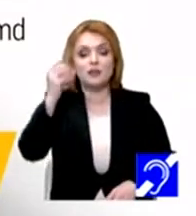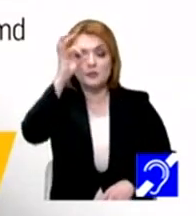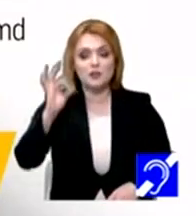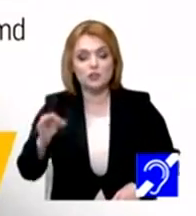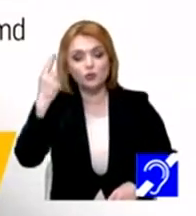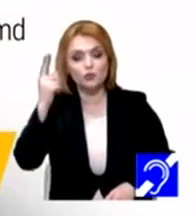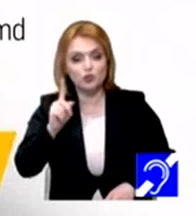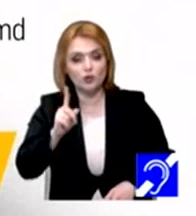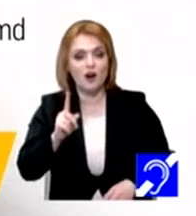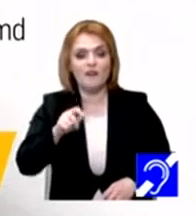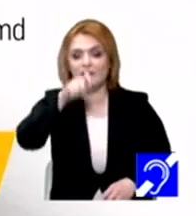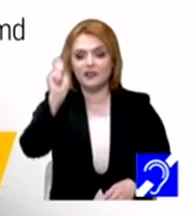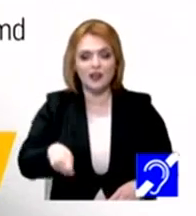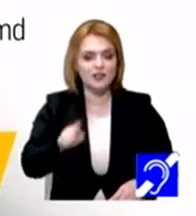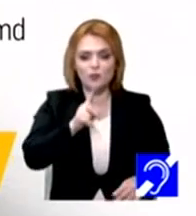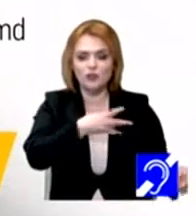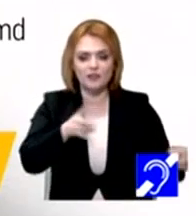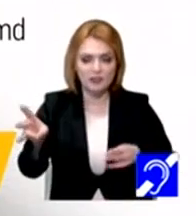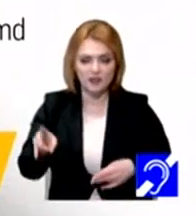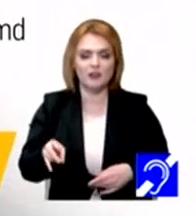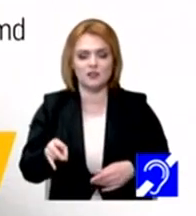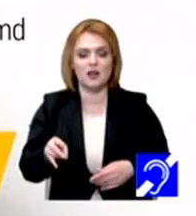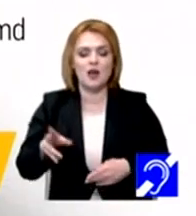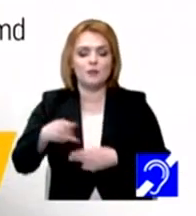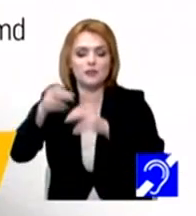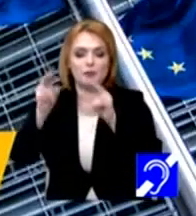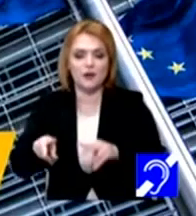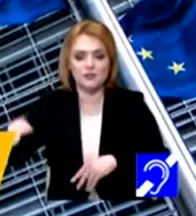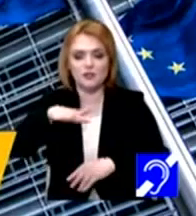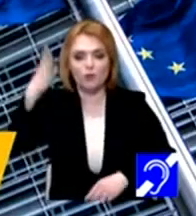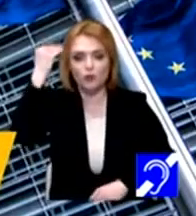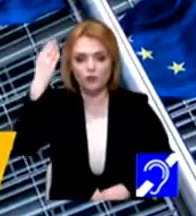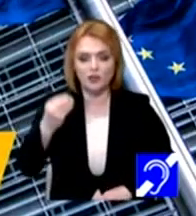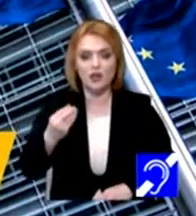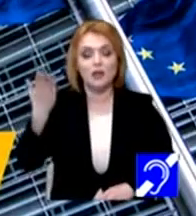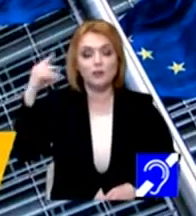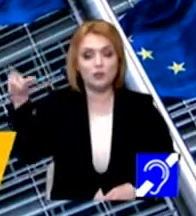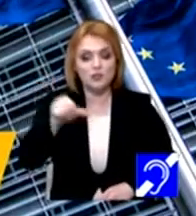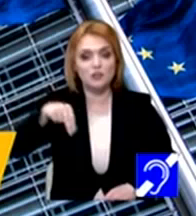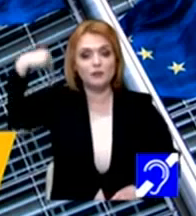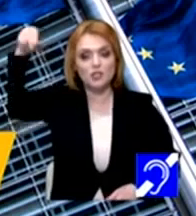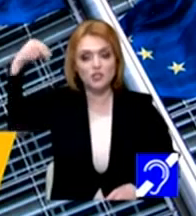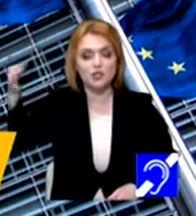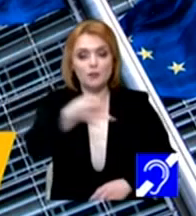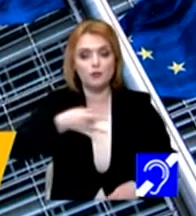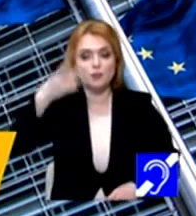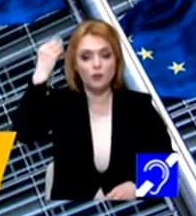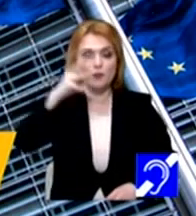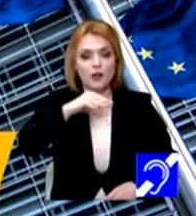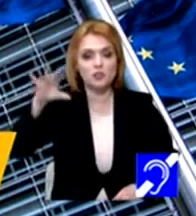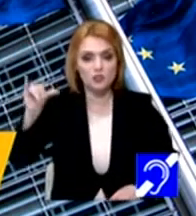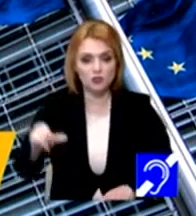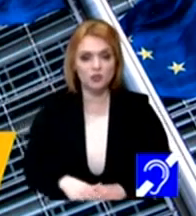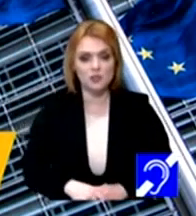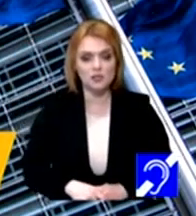ce cred că războiul nu va afecta securitatea Republicii Moldova. În urmă cu o săptămână, președintele Republicii Moldova, Maia